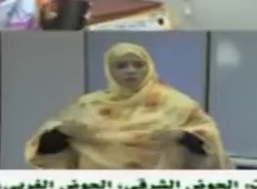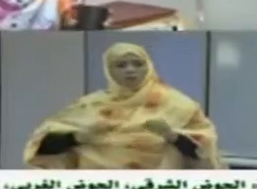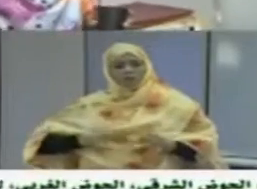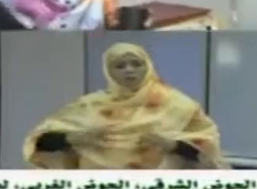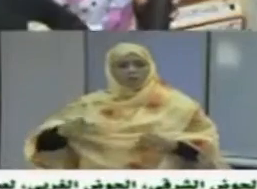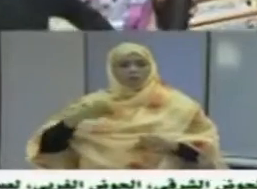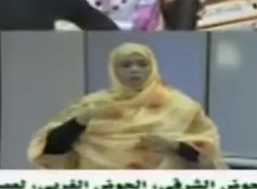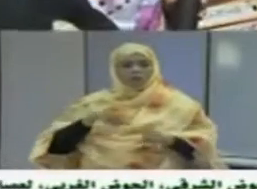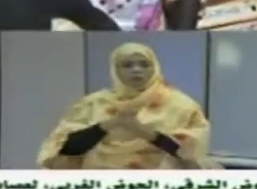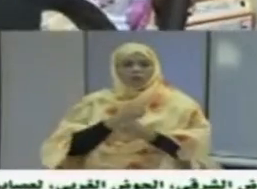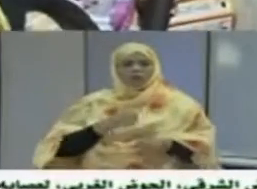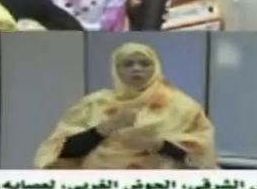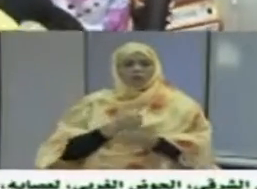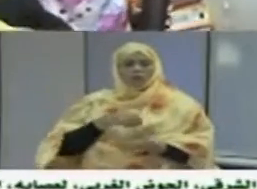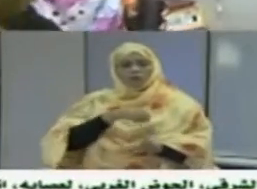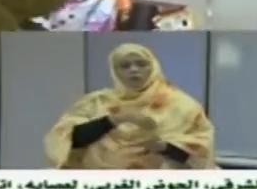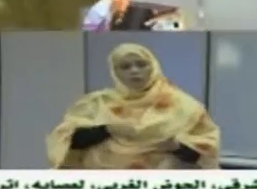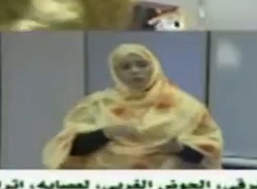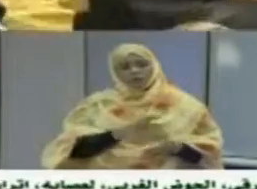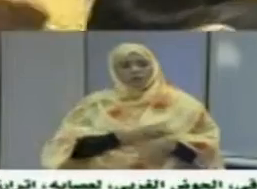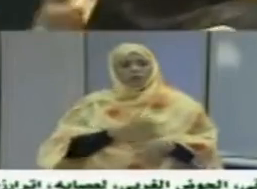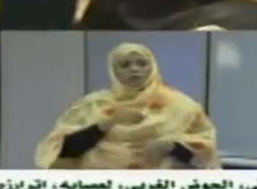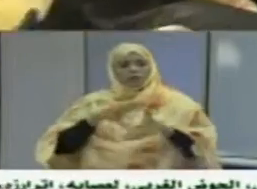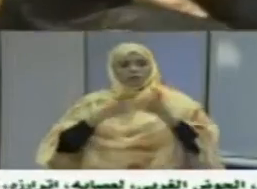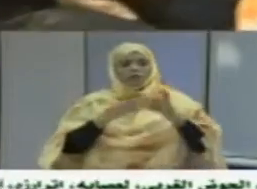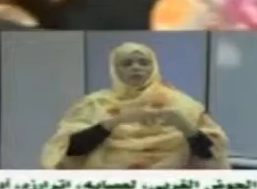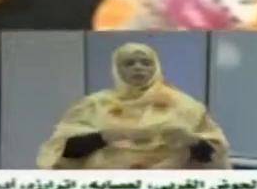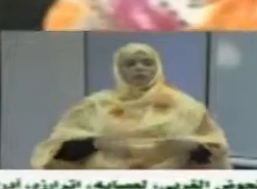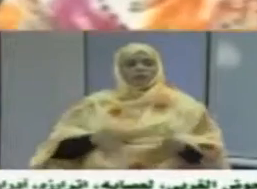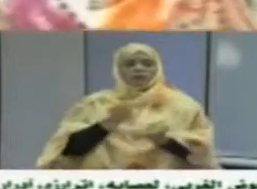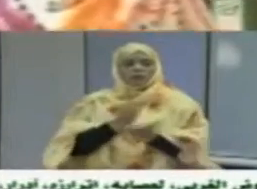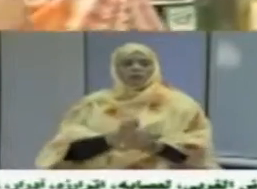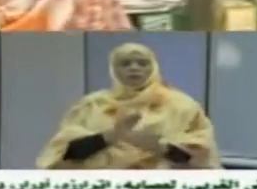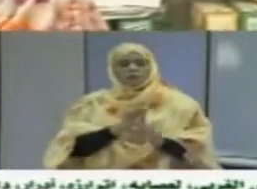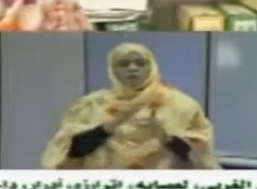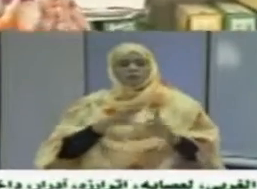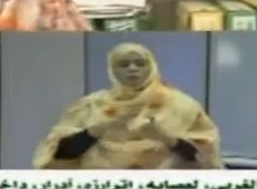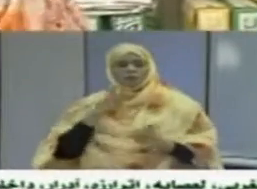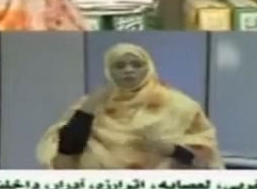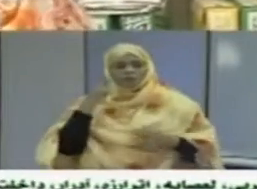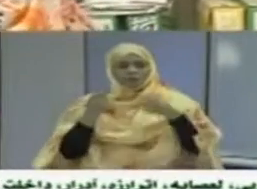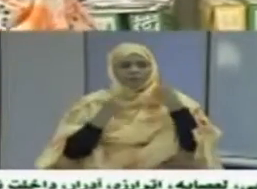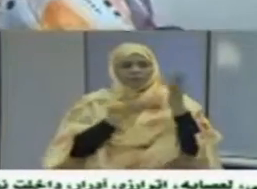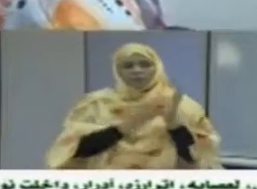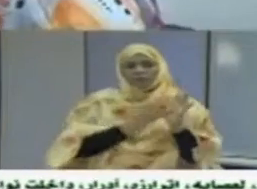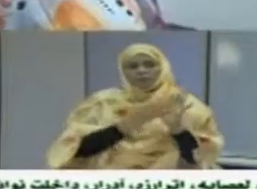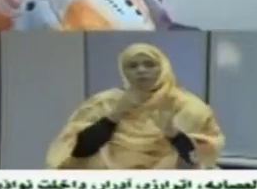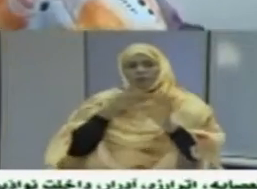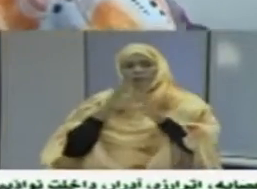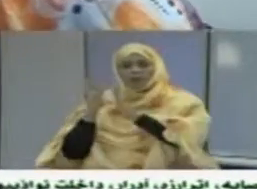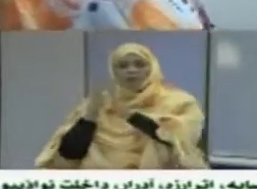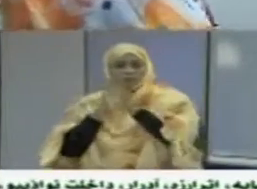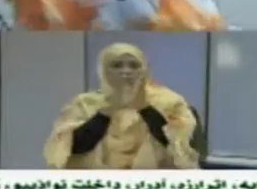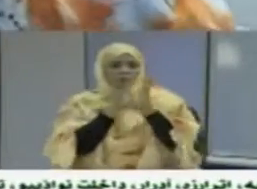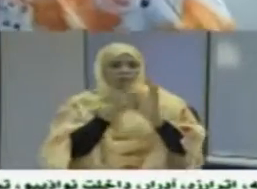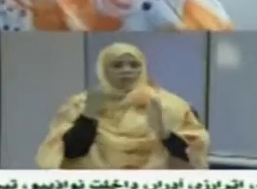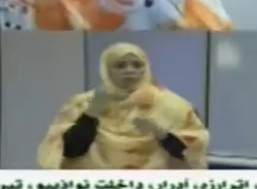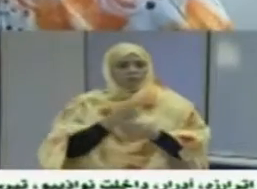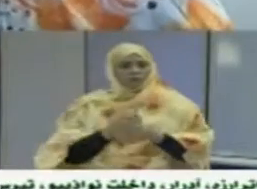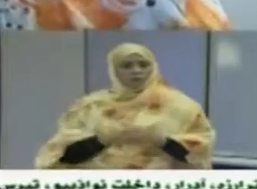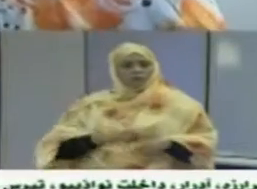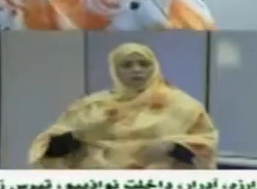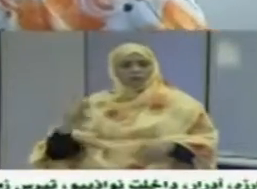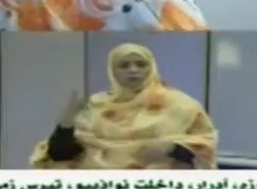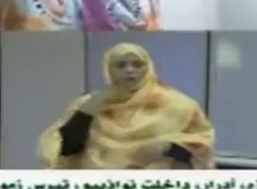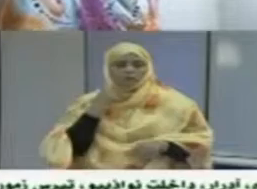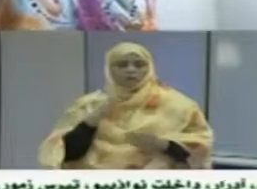الشؤون الإدارية والمالية ومكاتب ديوان الوزير، حيث أعطت عدة ملاحظات حول الجوانب التنظيمية للعمل